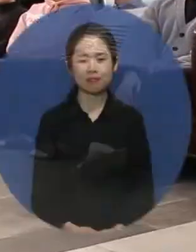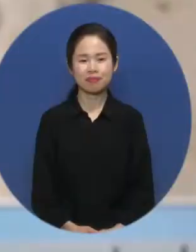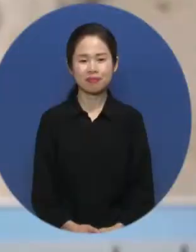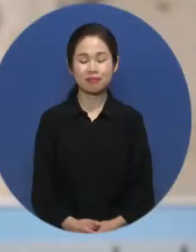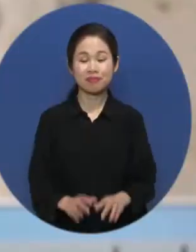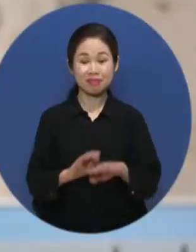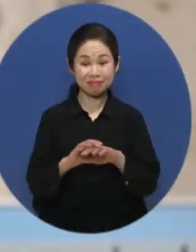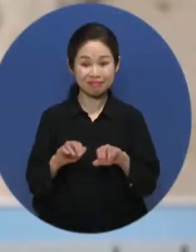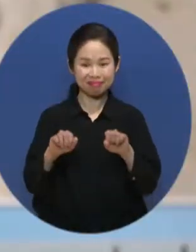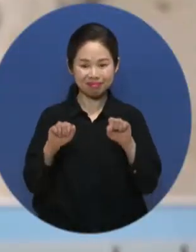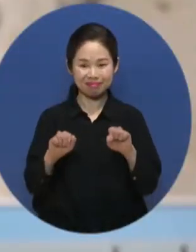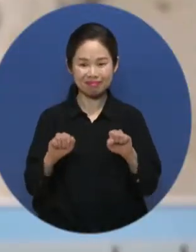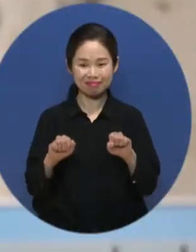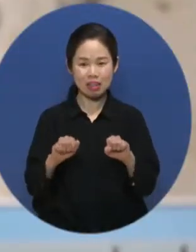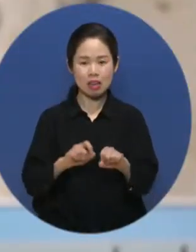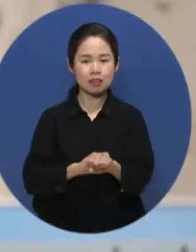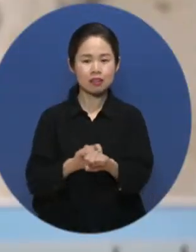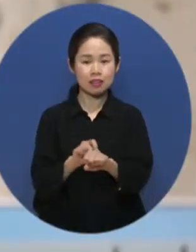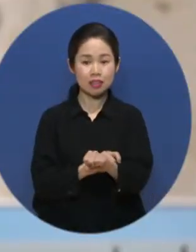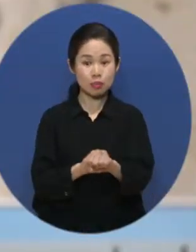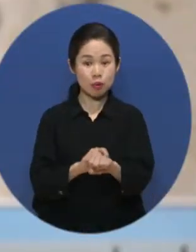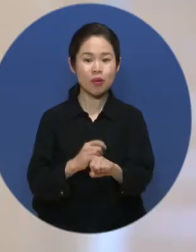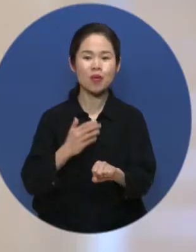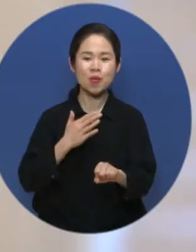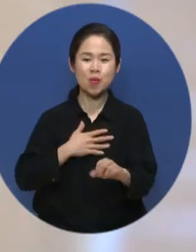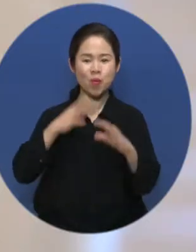안녕하세요. 특별한 공감대화의 방초록입니다.